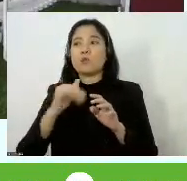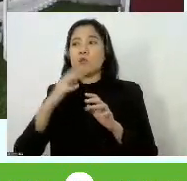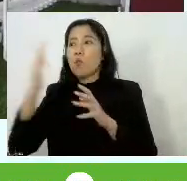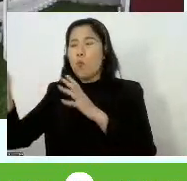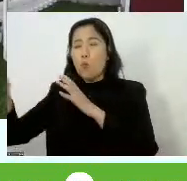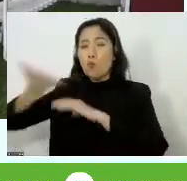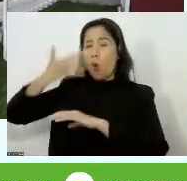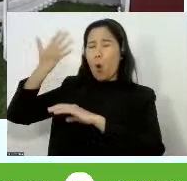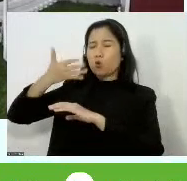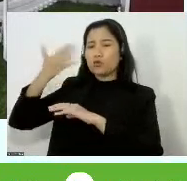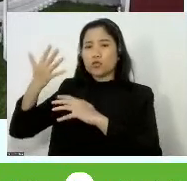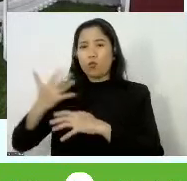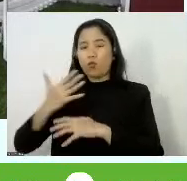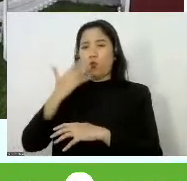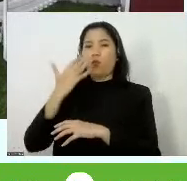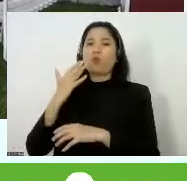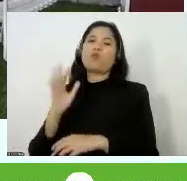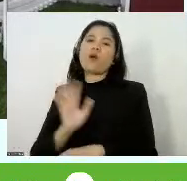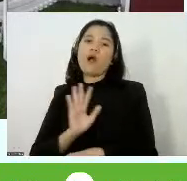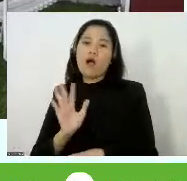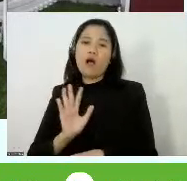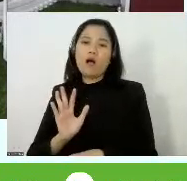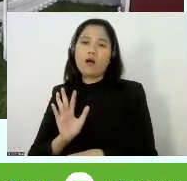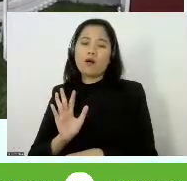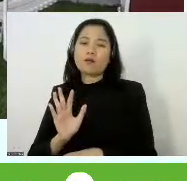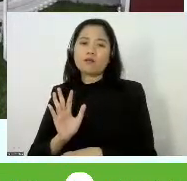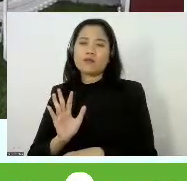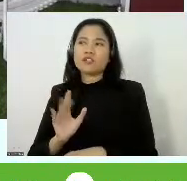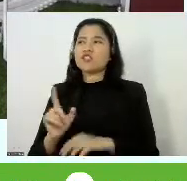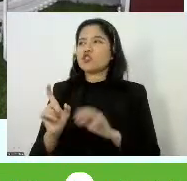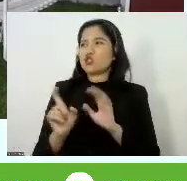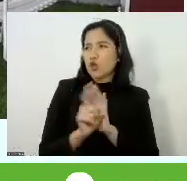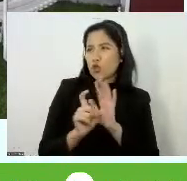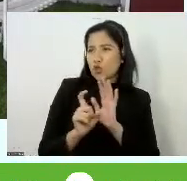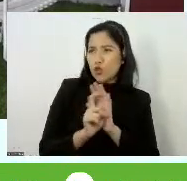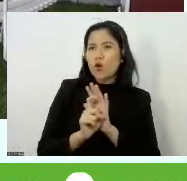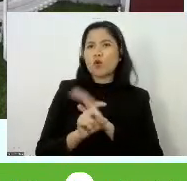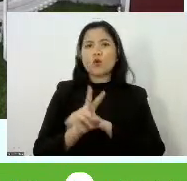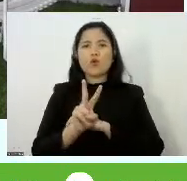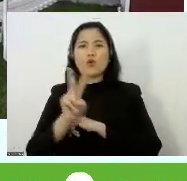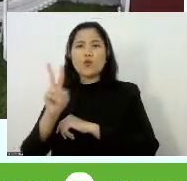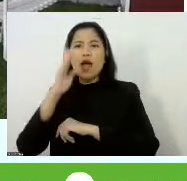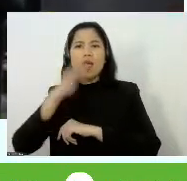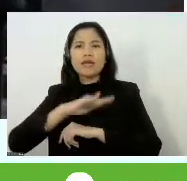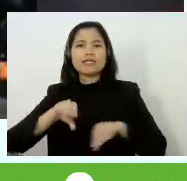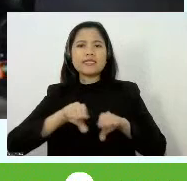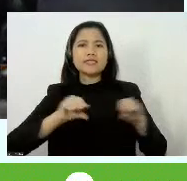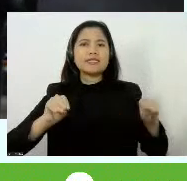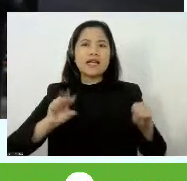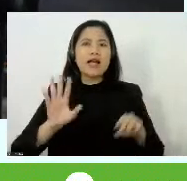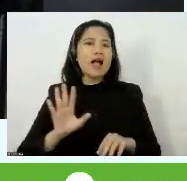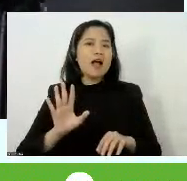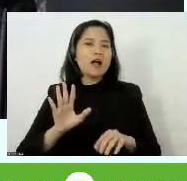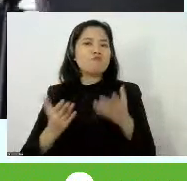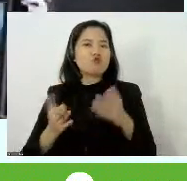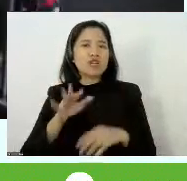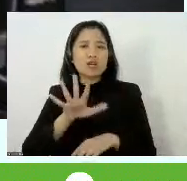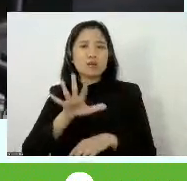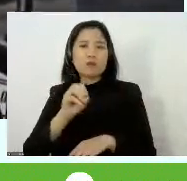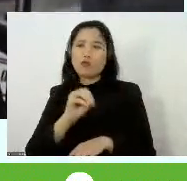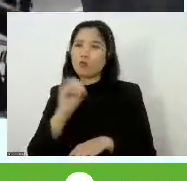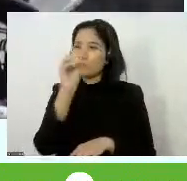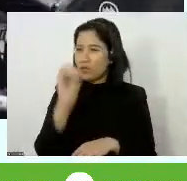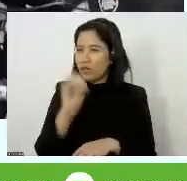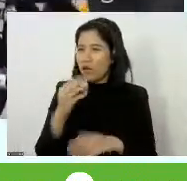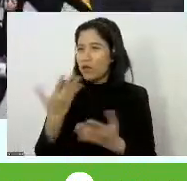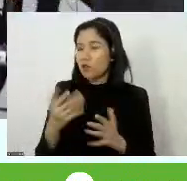saya pakai gitulah kalau saya beli gula ya Lex sih nggak harus 22 hari kerja mungkin 50% atau syukur